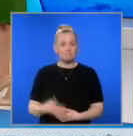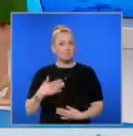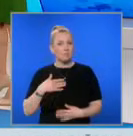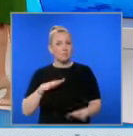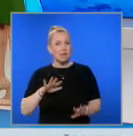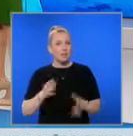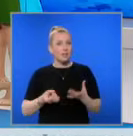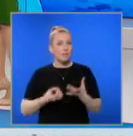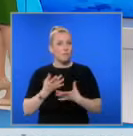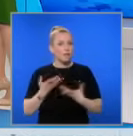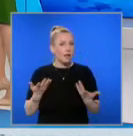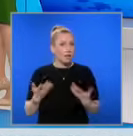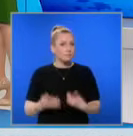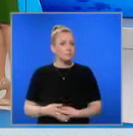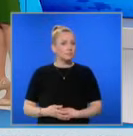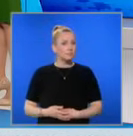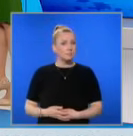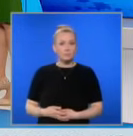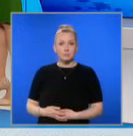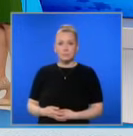някаква новина. Ирина, здравей!